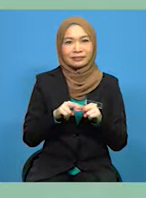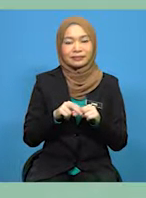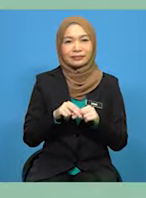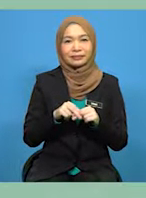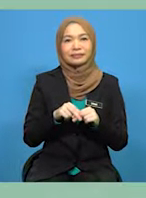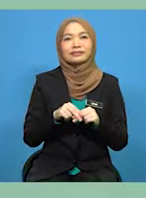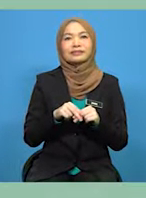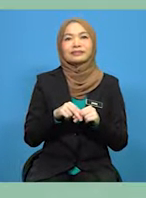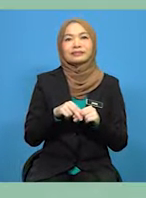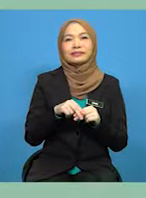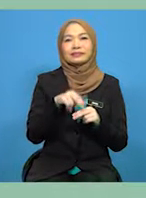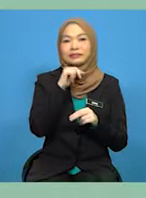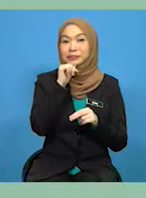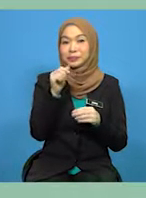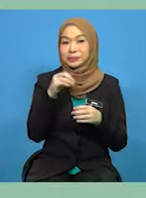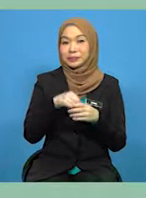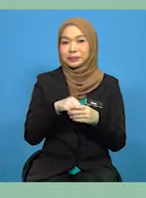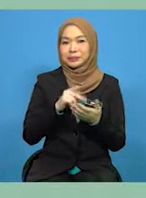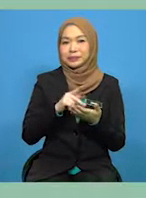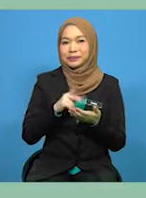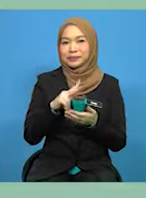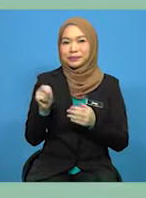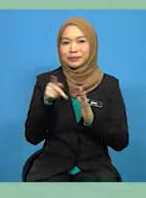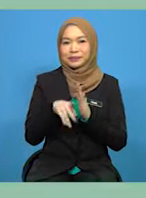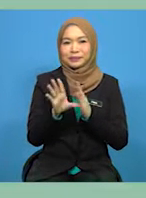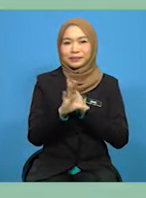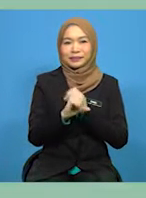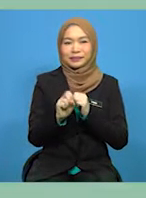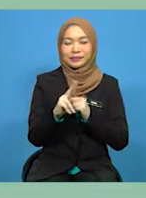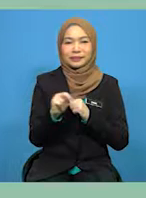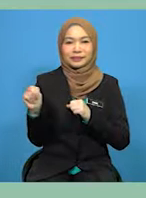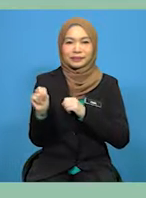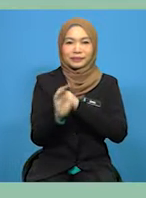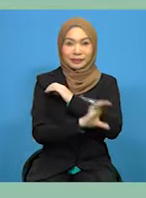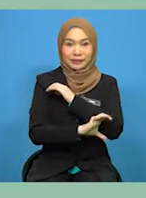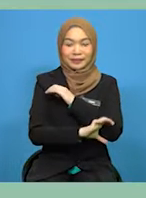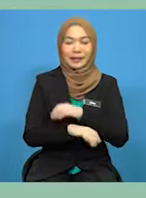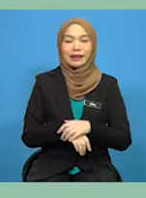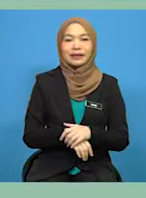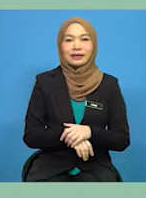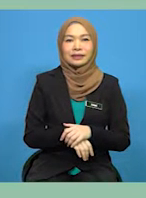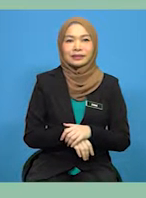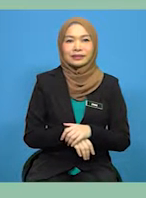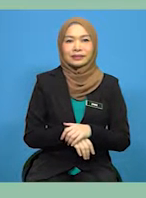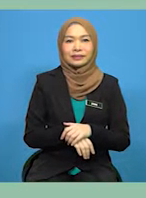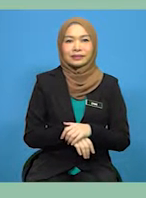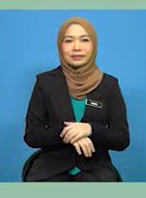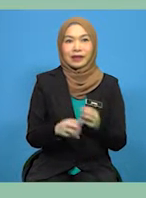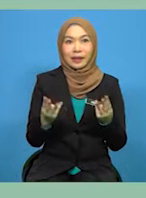pendapatan negaraan. Jom kita cuba pula soalan berbentuk